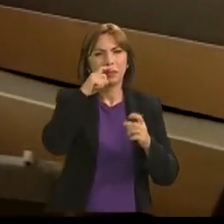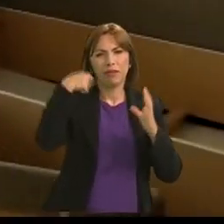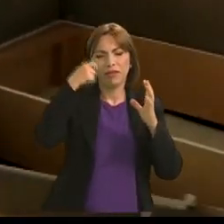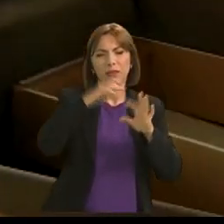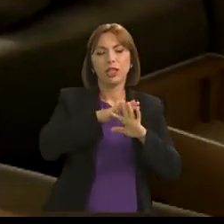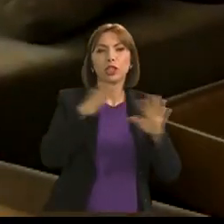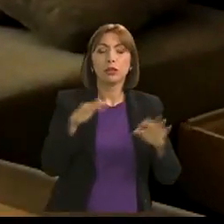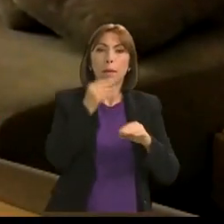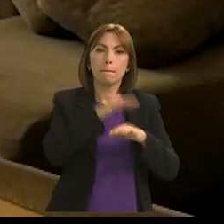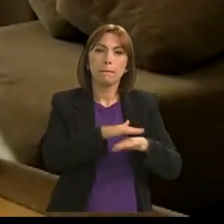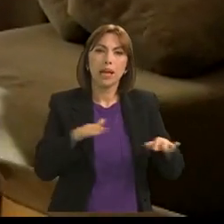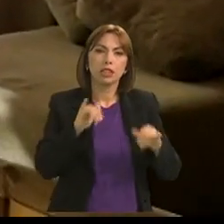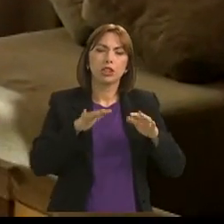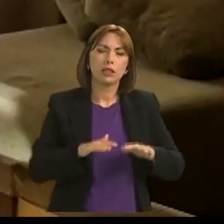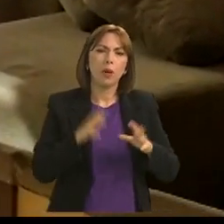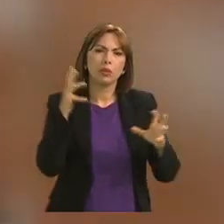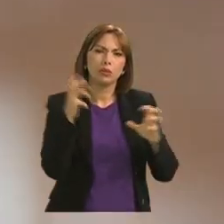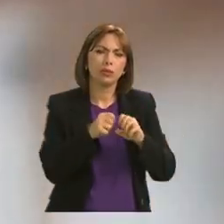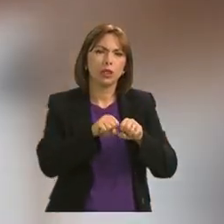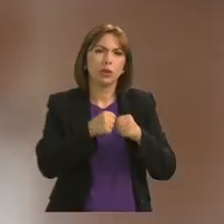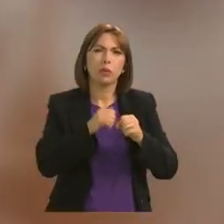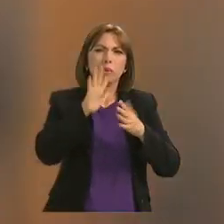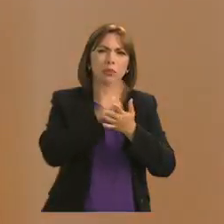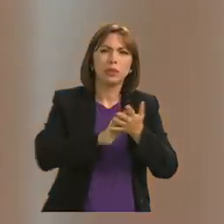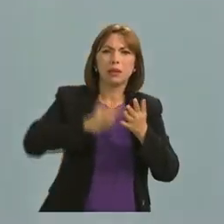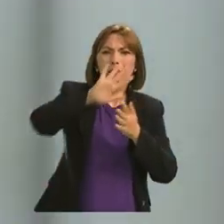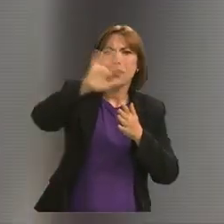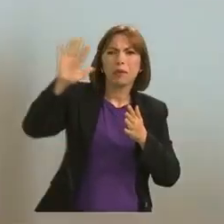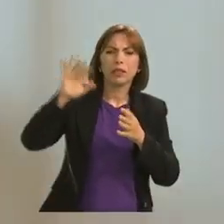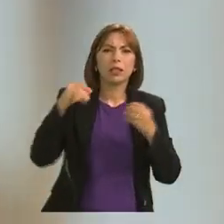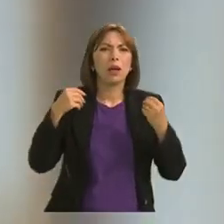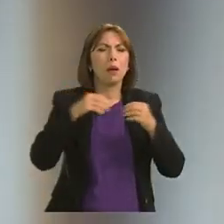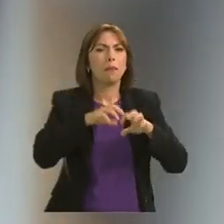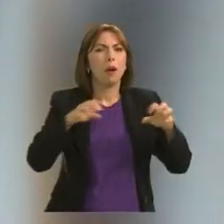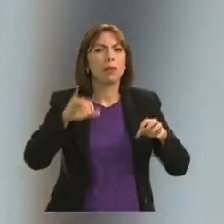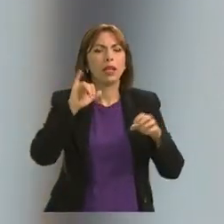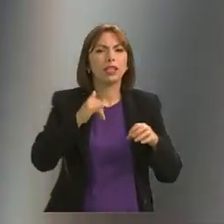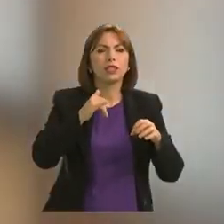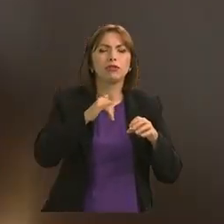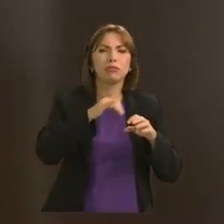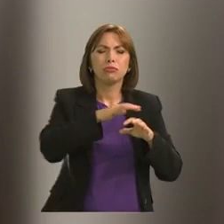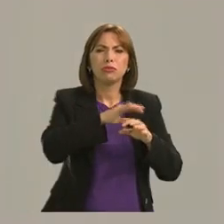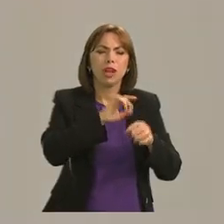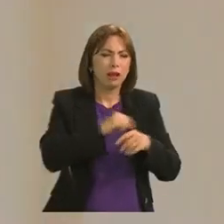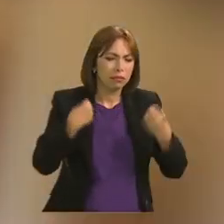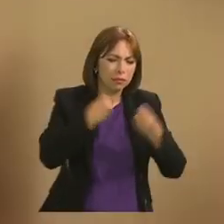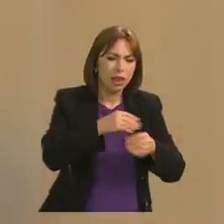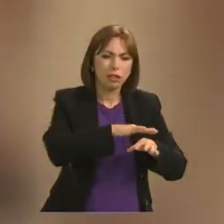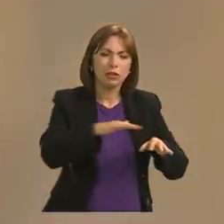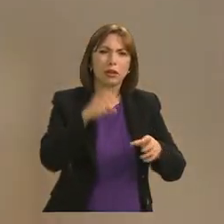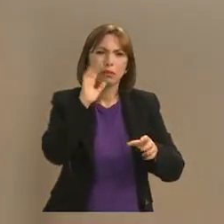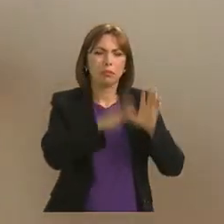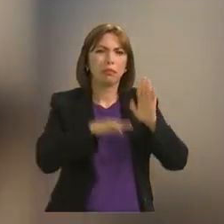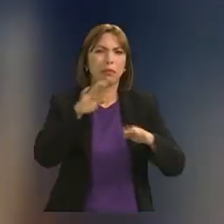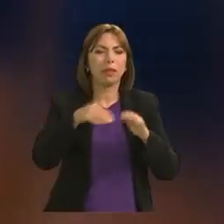totul. Mese și scaune rupte, mizerie pe pereți, mobilier și lenjerii pătate de băuturi. Lucrurile nu s-au oprit aici.